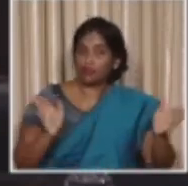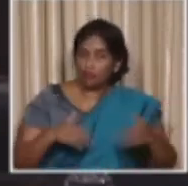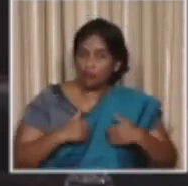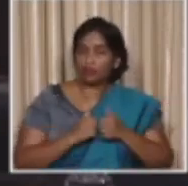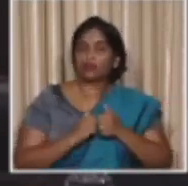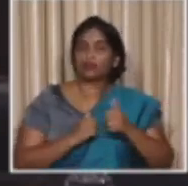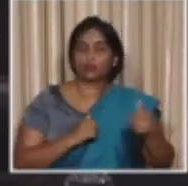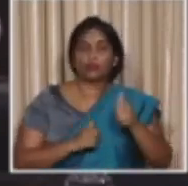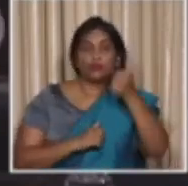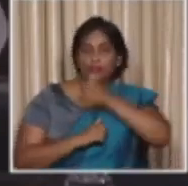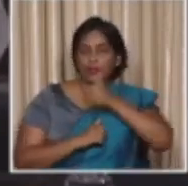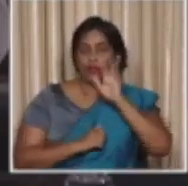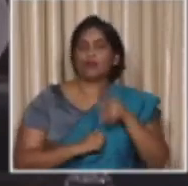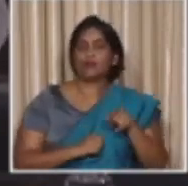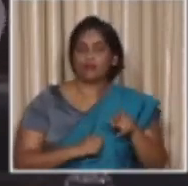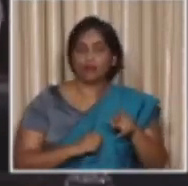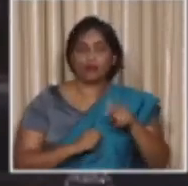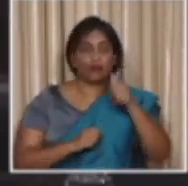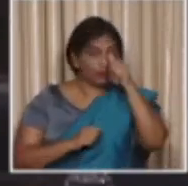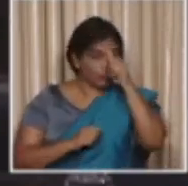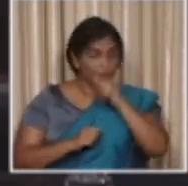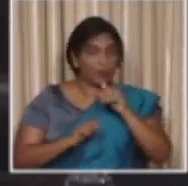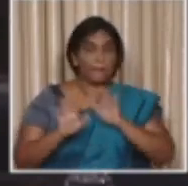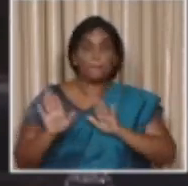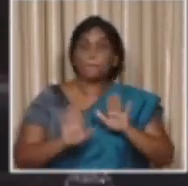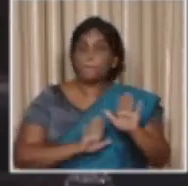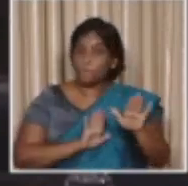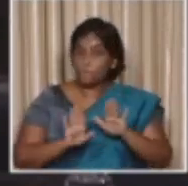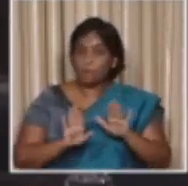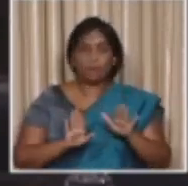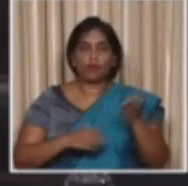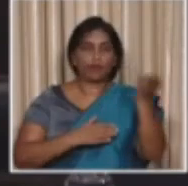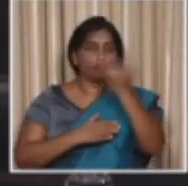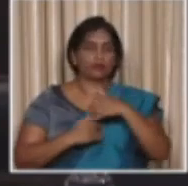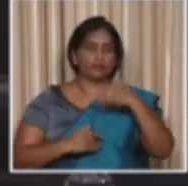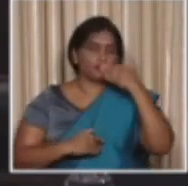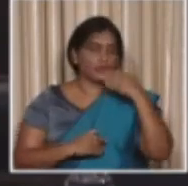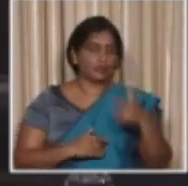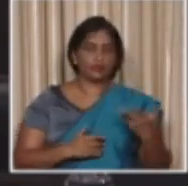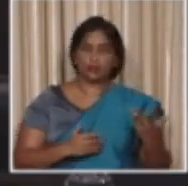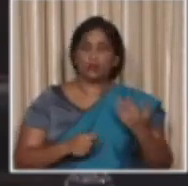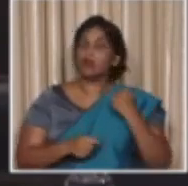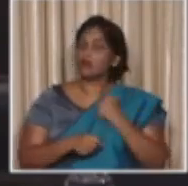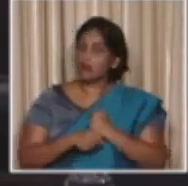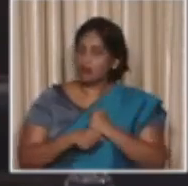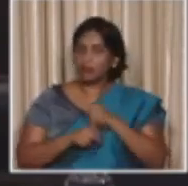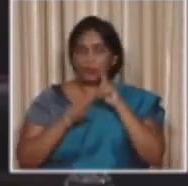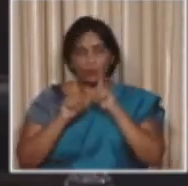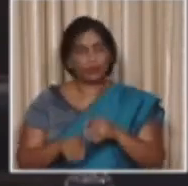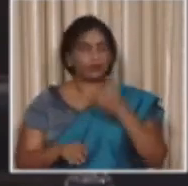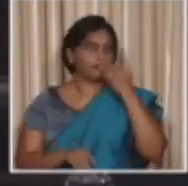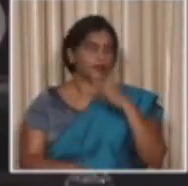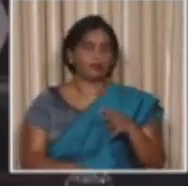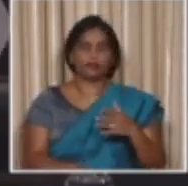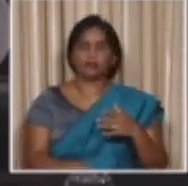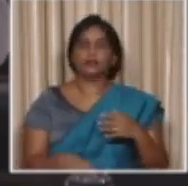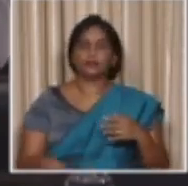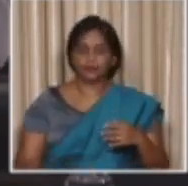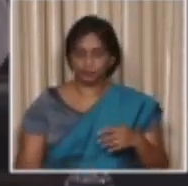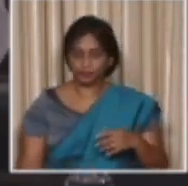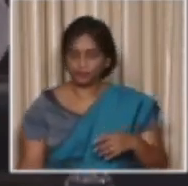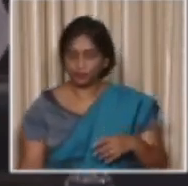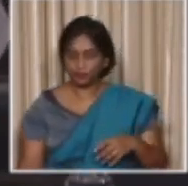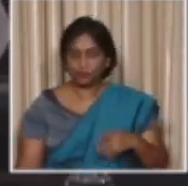වෙනවා මාෆියාවක්. ඒ මාෆියාව මෙල්ල කරගන්න කවුරුත් සමත් වෙලා නැහැ. ආණ්ඩුවක් විදියට සමත් වෙලා නැහැ. අපි මුදල් වෙන්